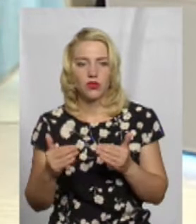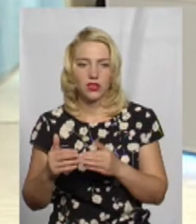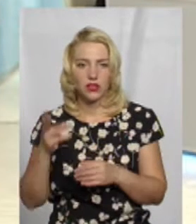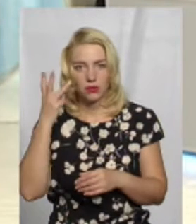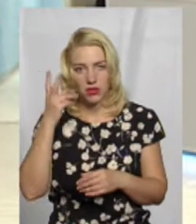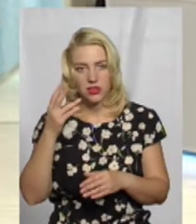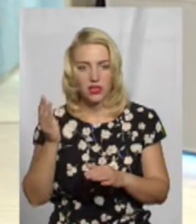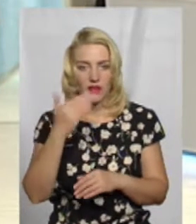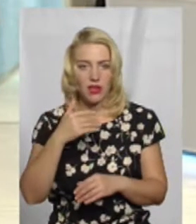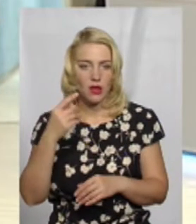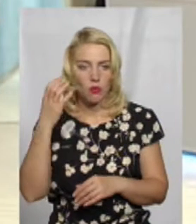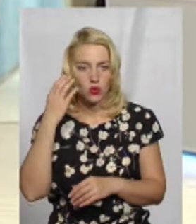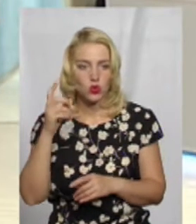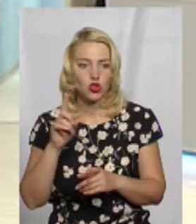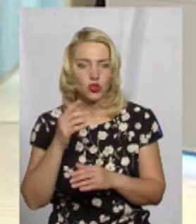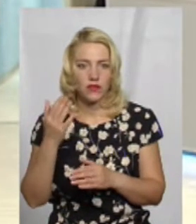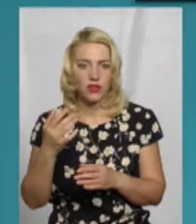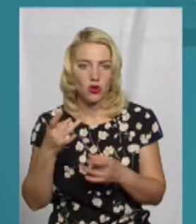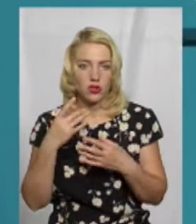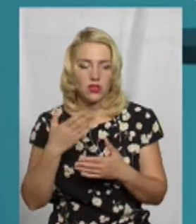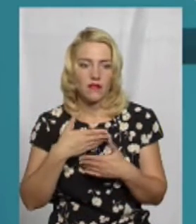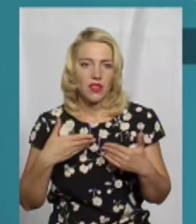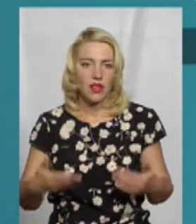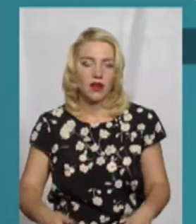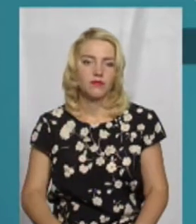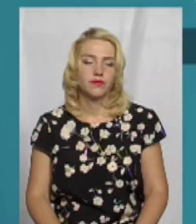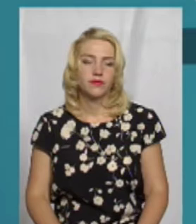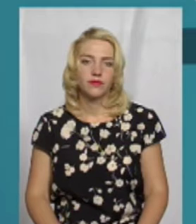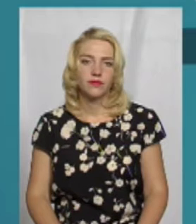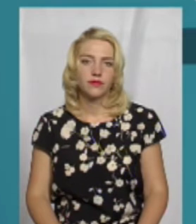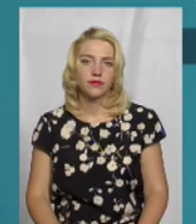От давайте послухаємо, що він розказав нам.